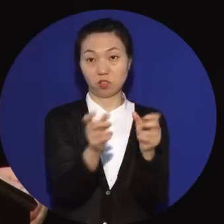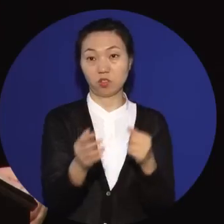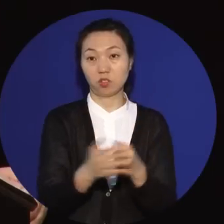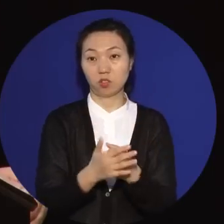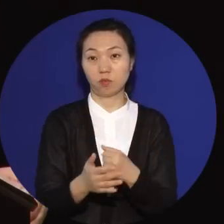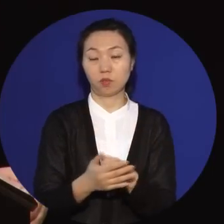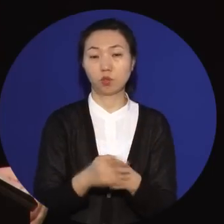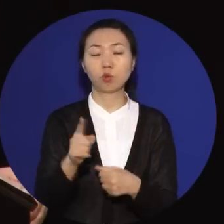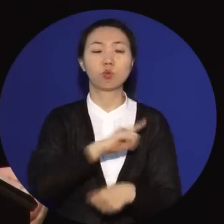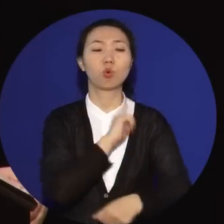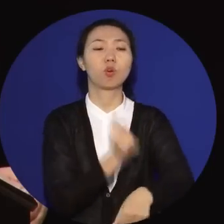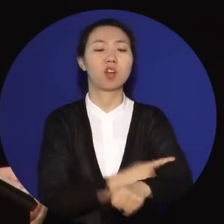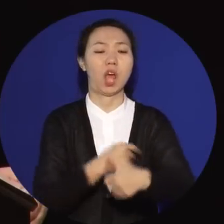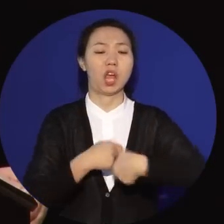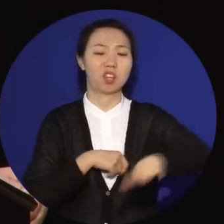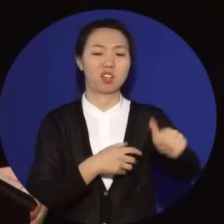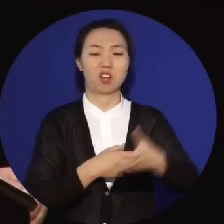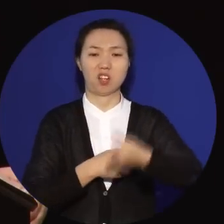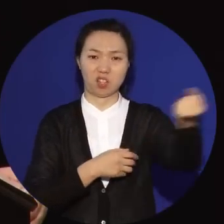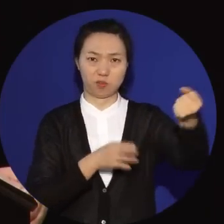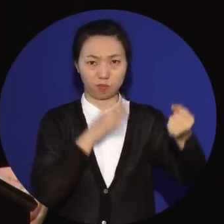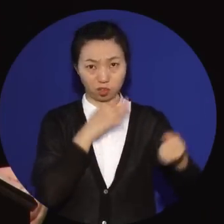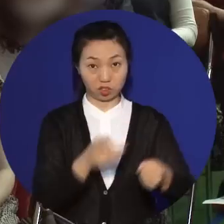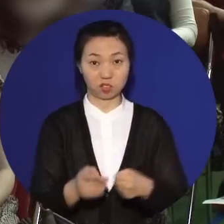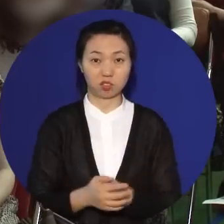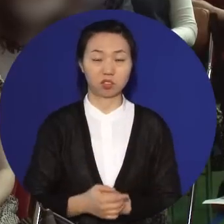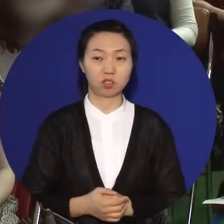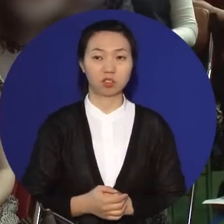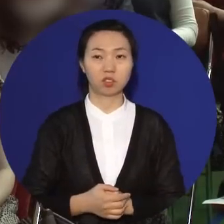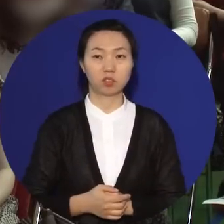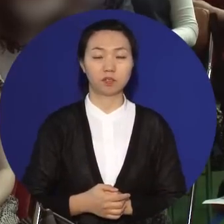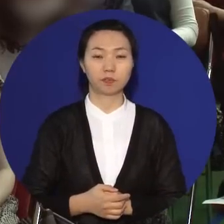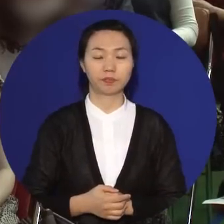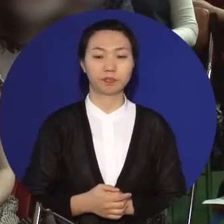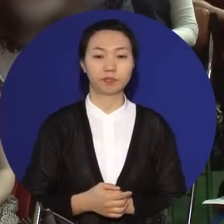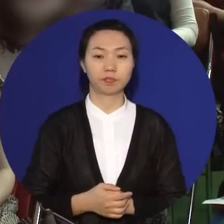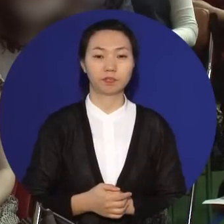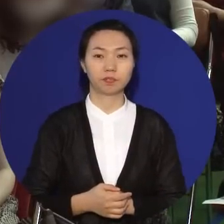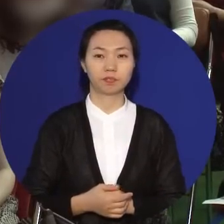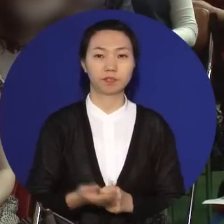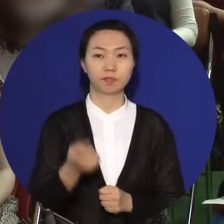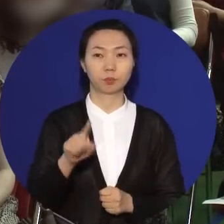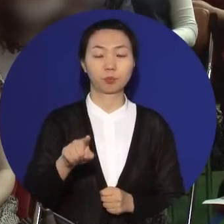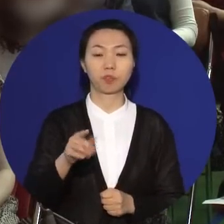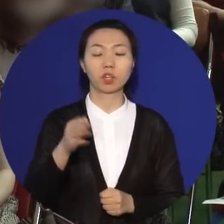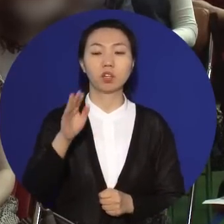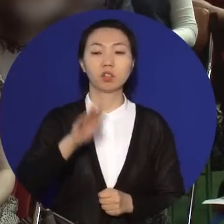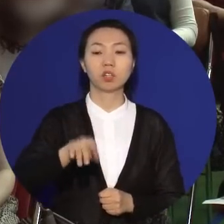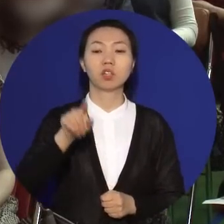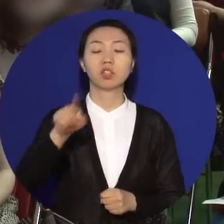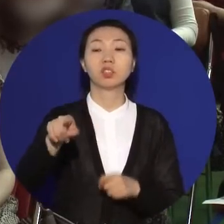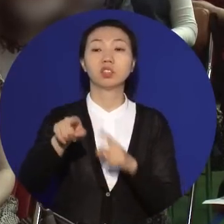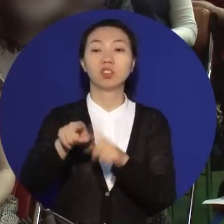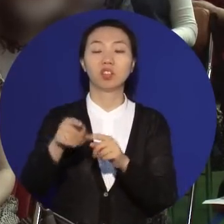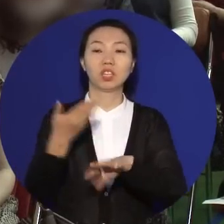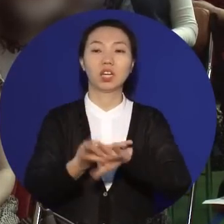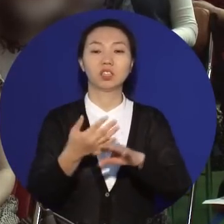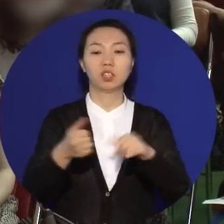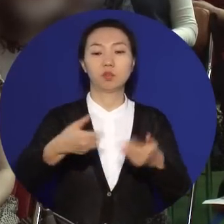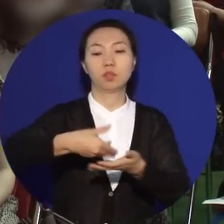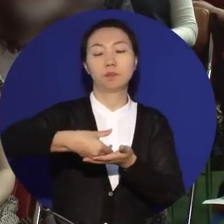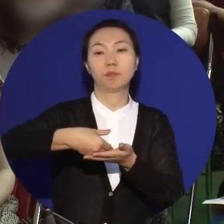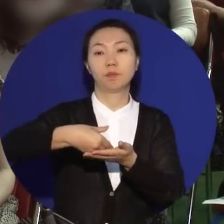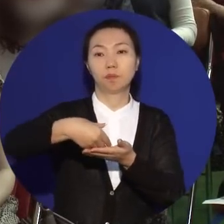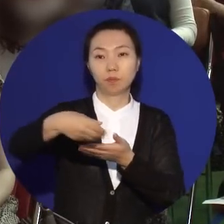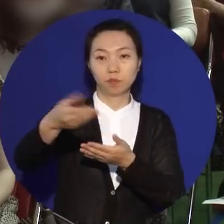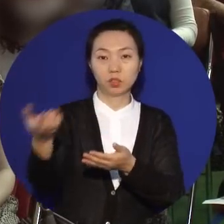그러면 뭐 저 권리가 아들한테 있네. 아니 그리고요 1억 그걸 남을 세 주고 지금 세 들어 사는 게 1억